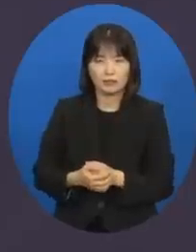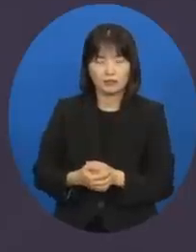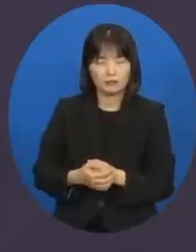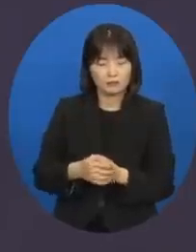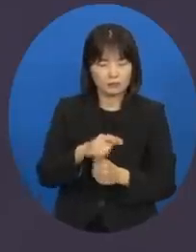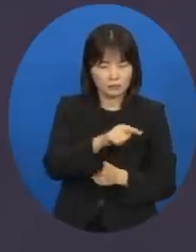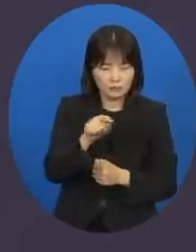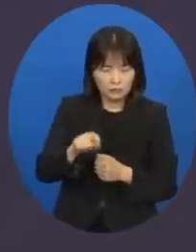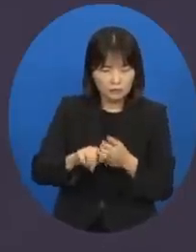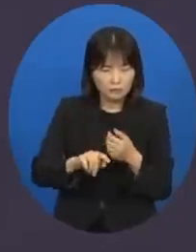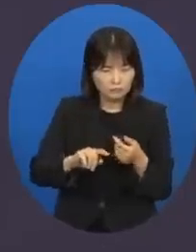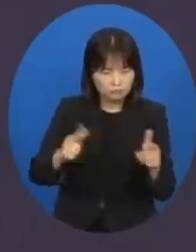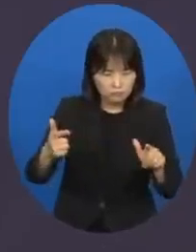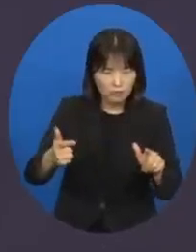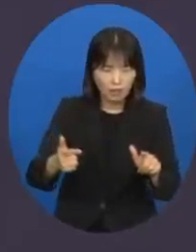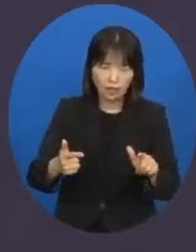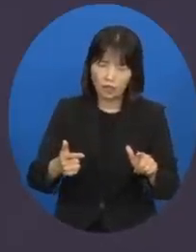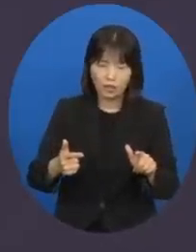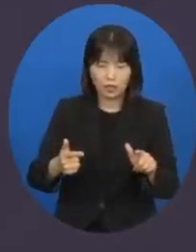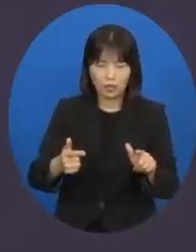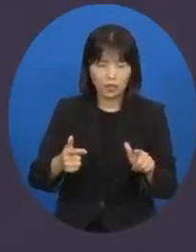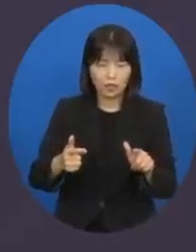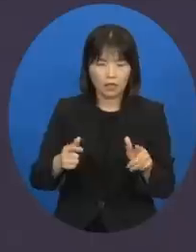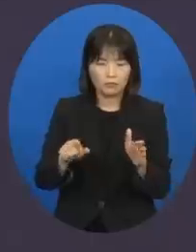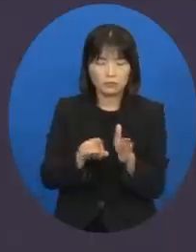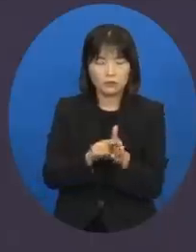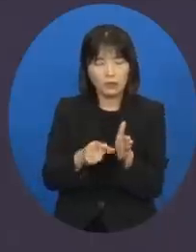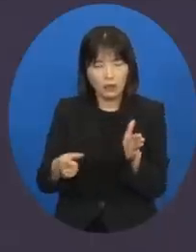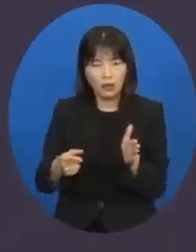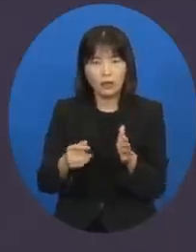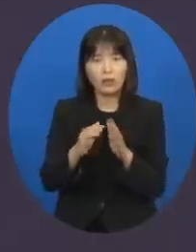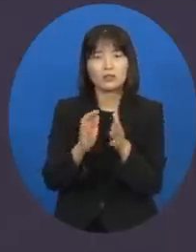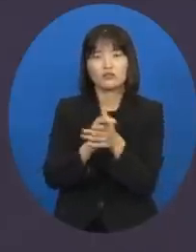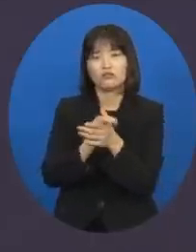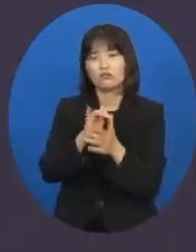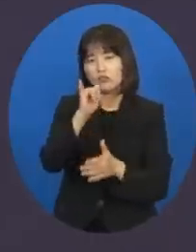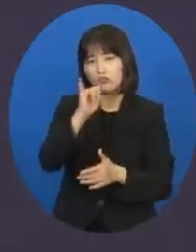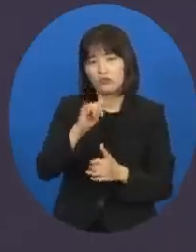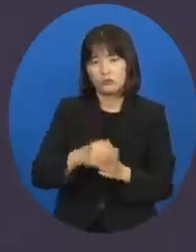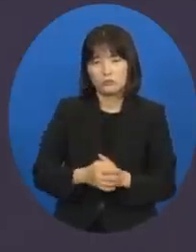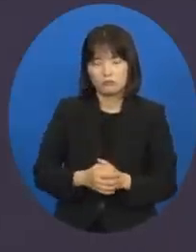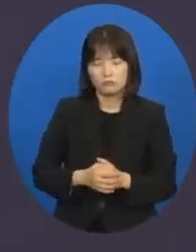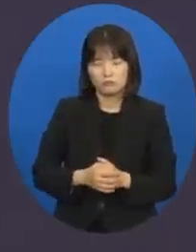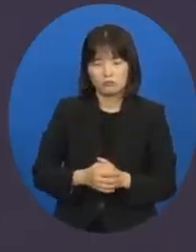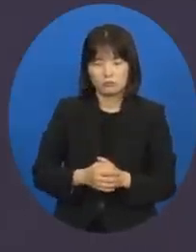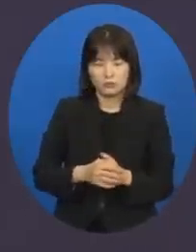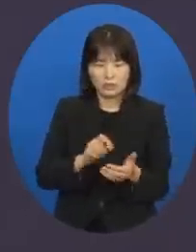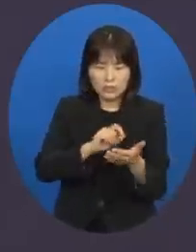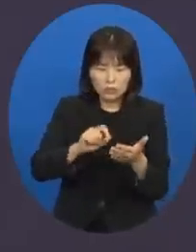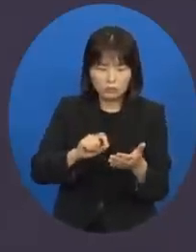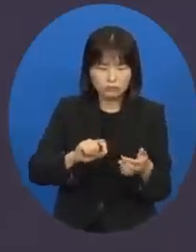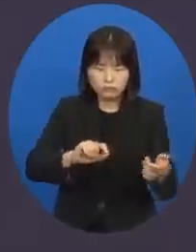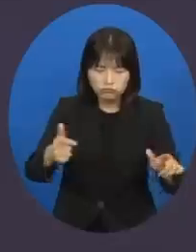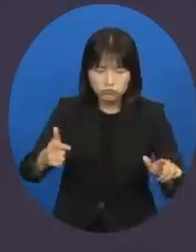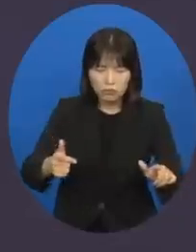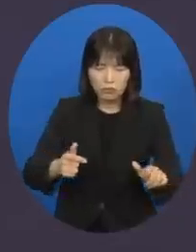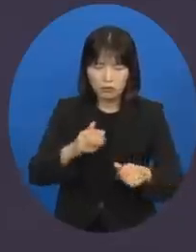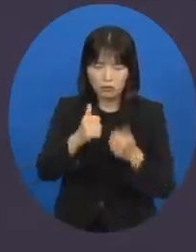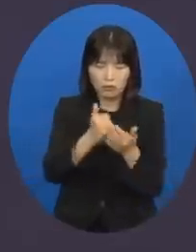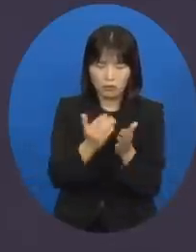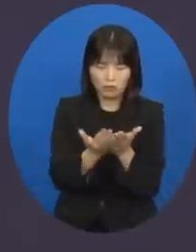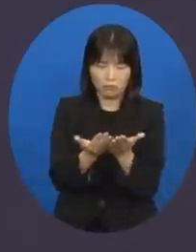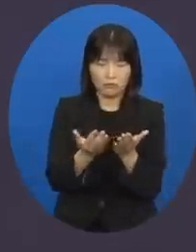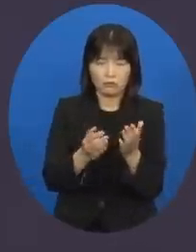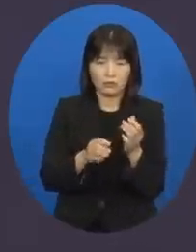있었어요. 성경 틀렸다. 이거 봐라. 아, 이거 하나 기록 제대로 못했는데 성경이 무슨 진리냐라고 막